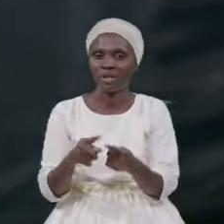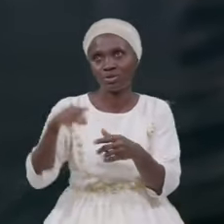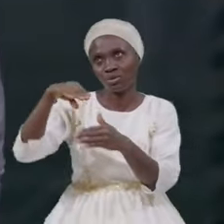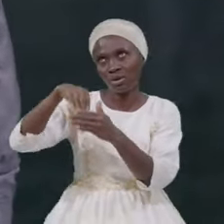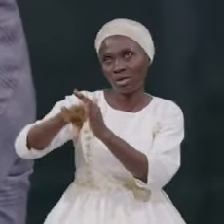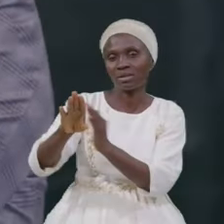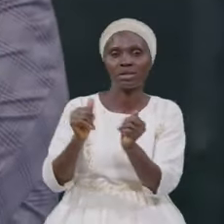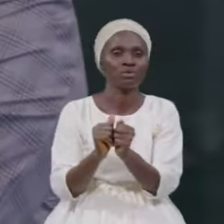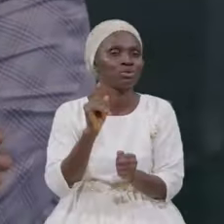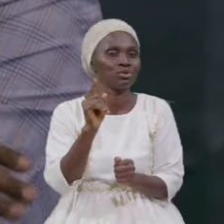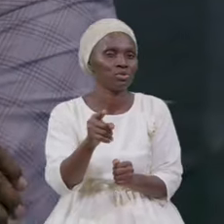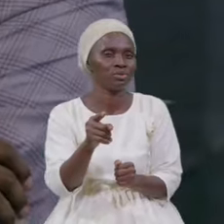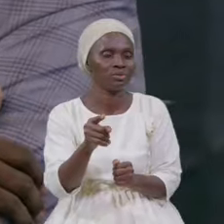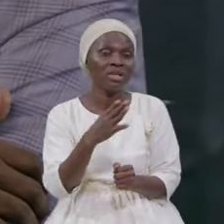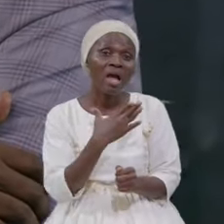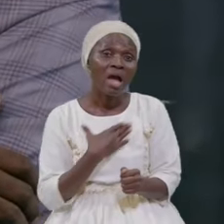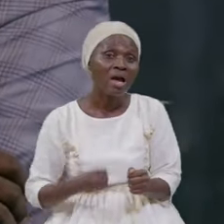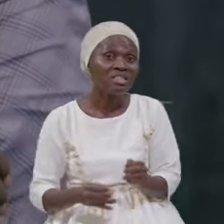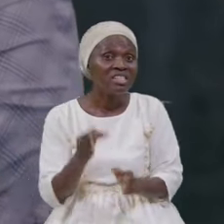si tu as